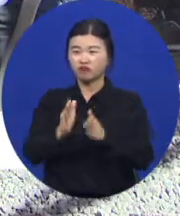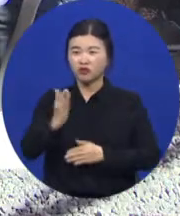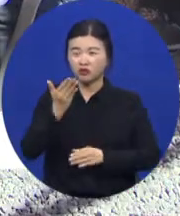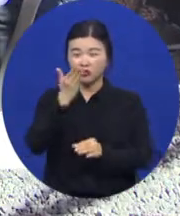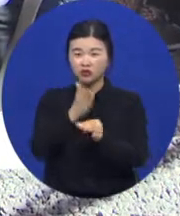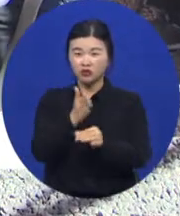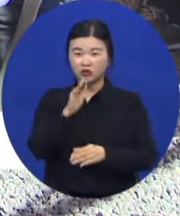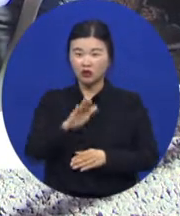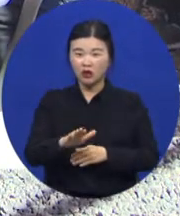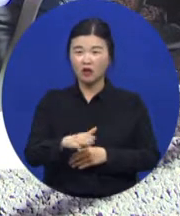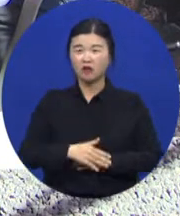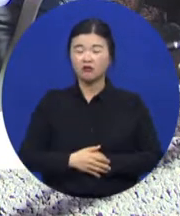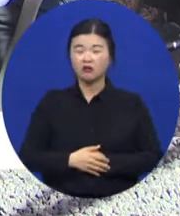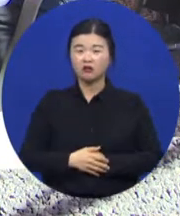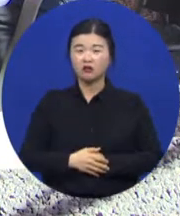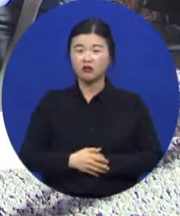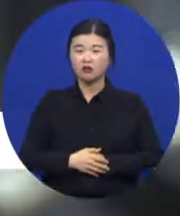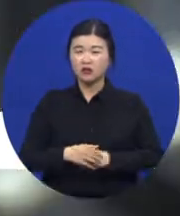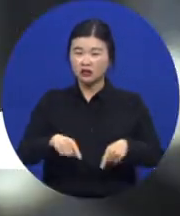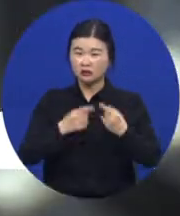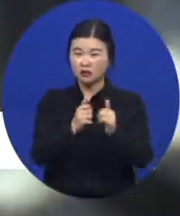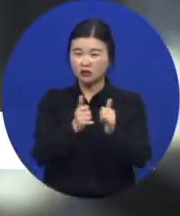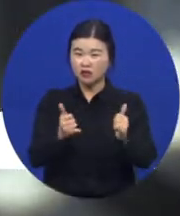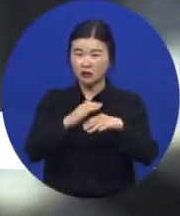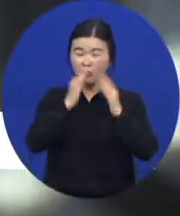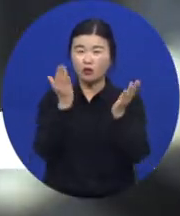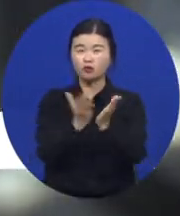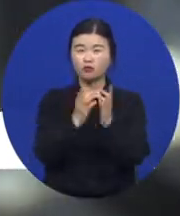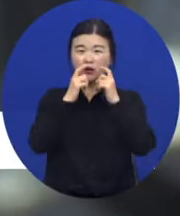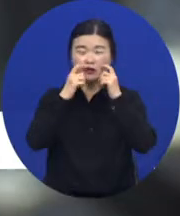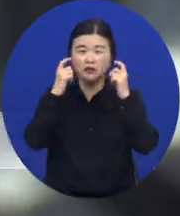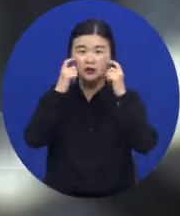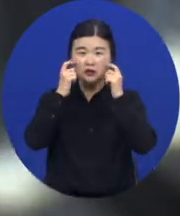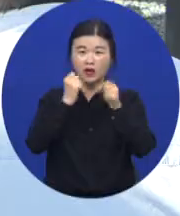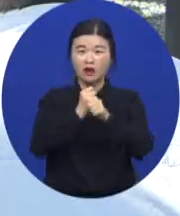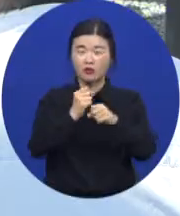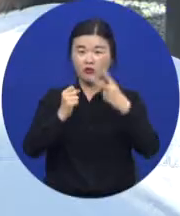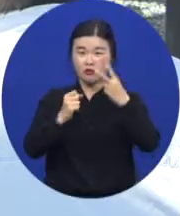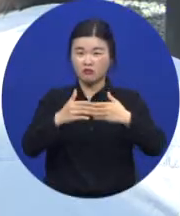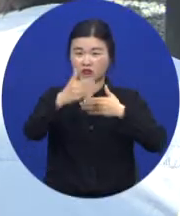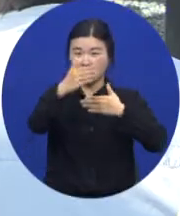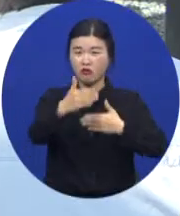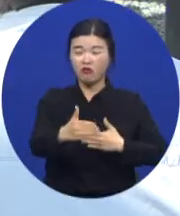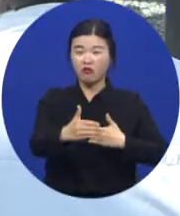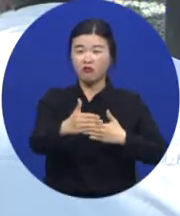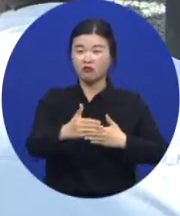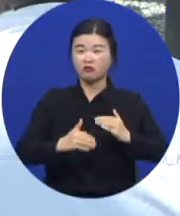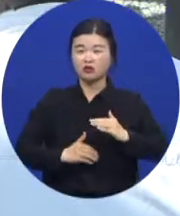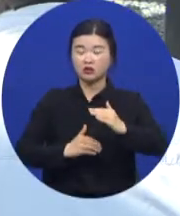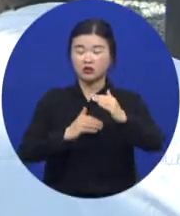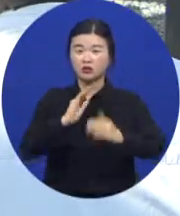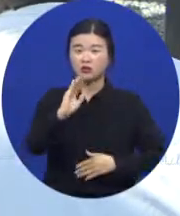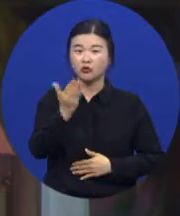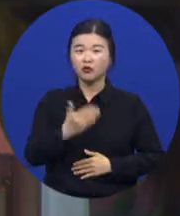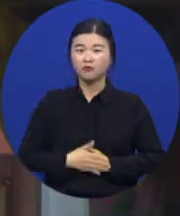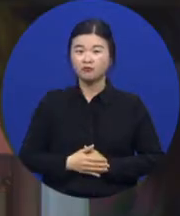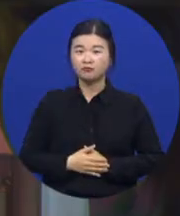가운데 열린 포교 식은 참석자들이 모두 마스크를 쓰고 2m 씩 거리를 둔 채 진행됐습니다